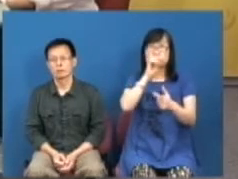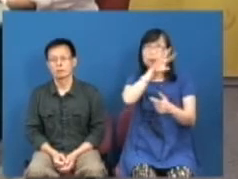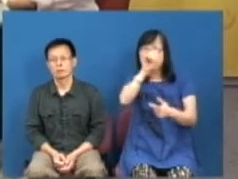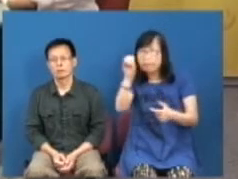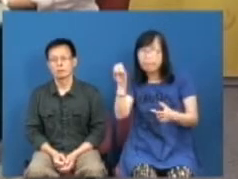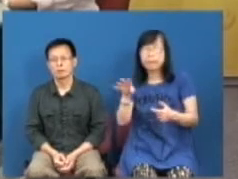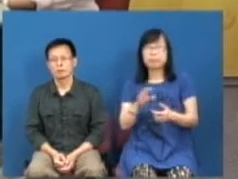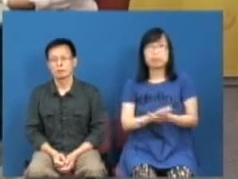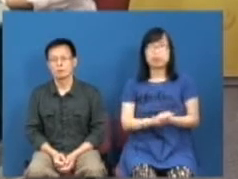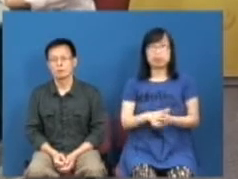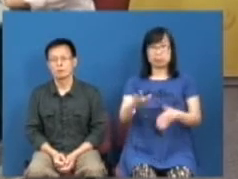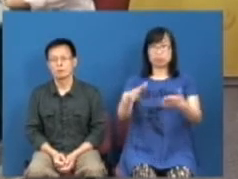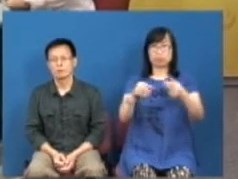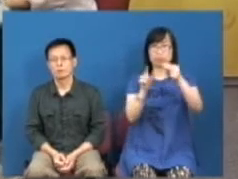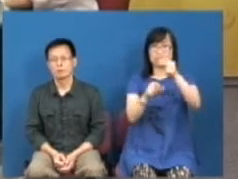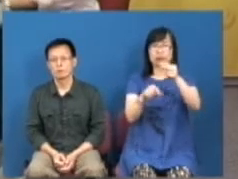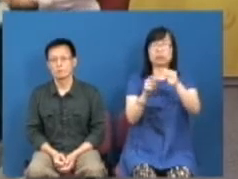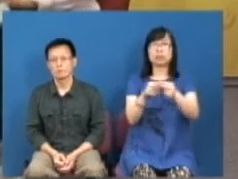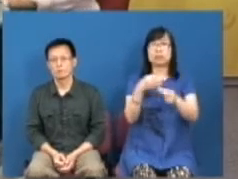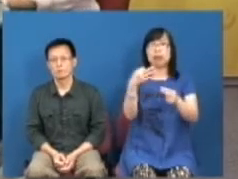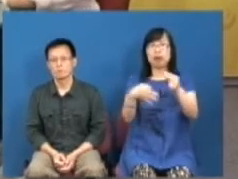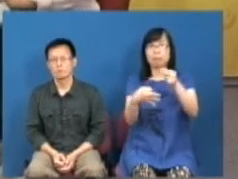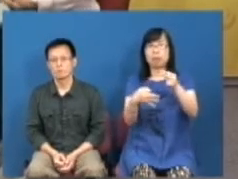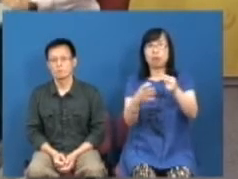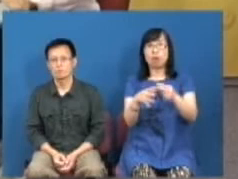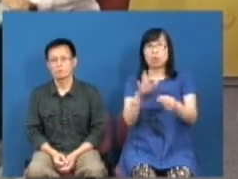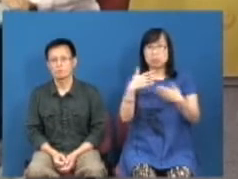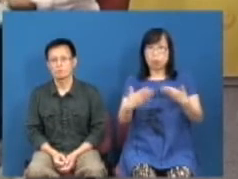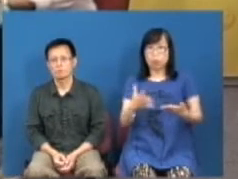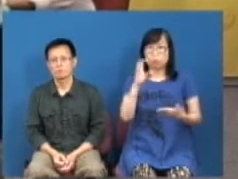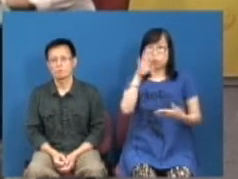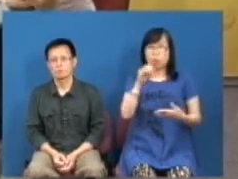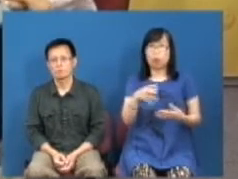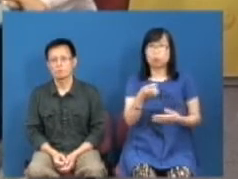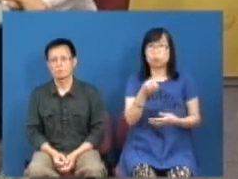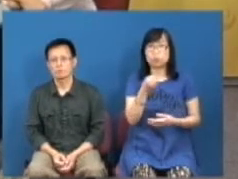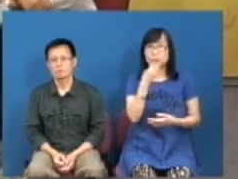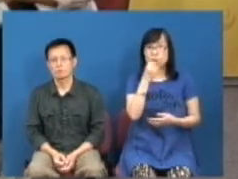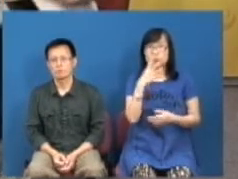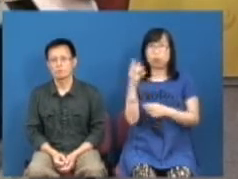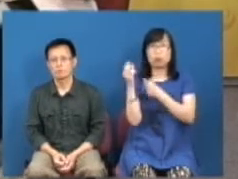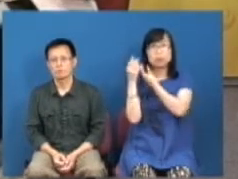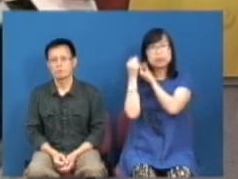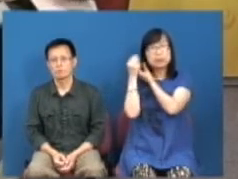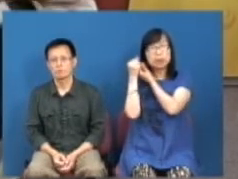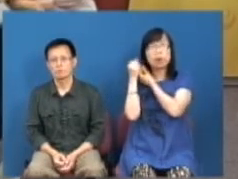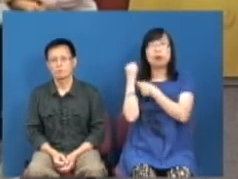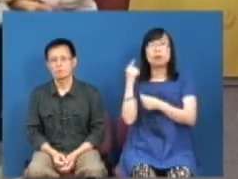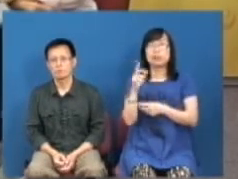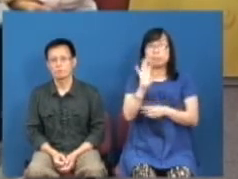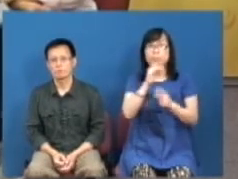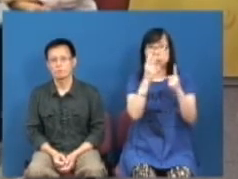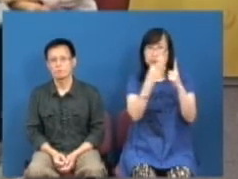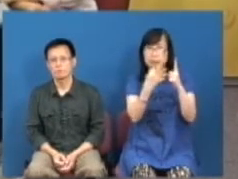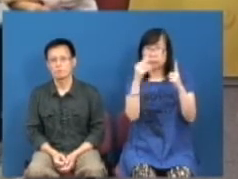就當七月三號咁計啦。咁你七月三號你只可以討論香港電台，但係你唔能夠講呢個137堆